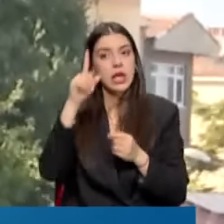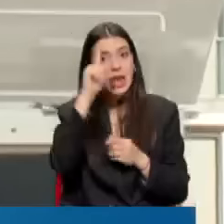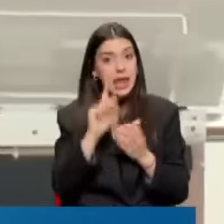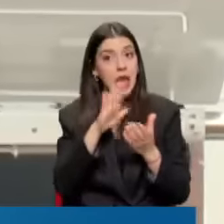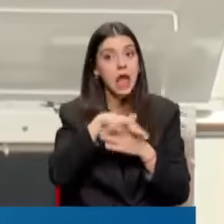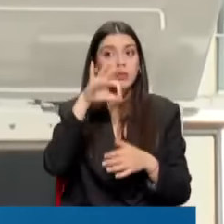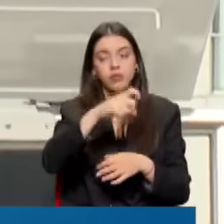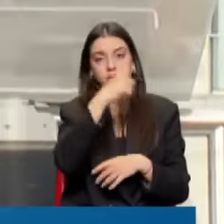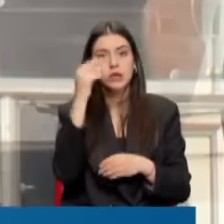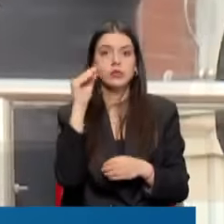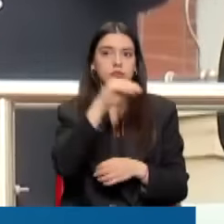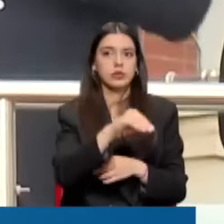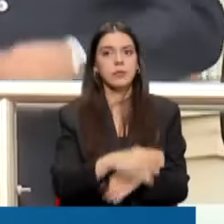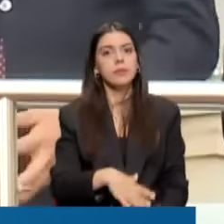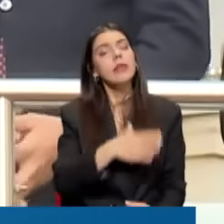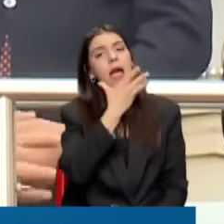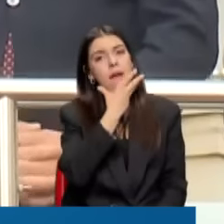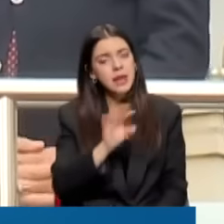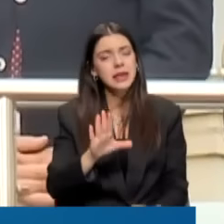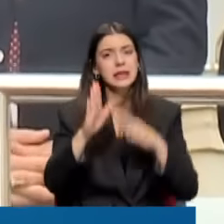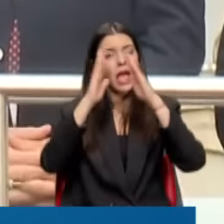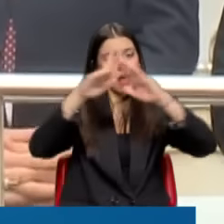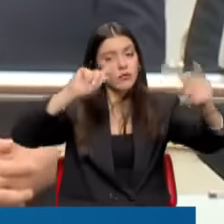atılacak emekli is